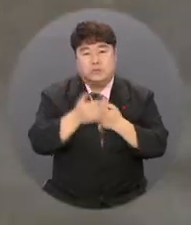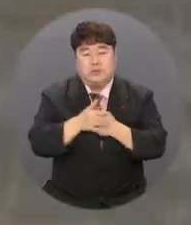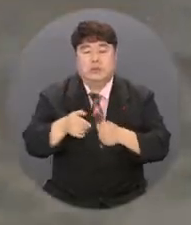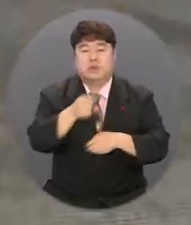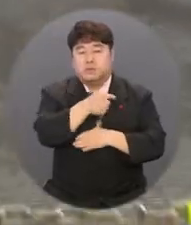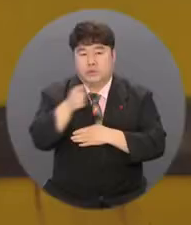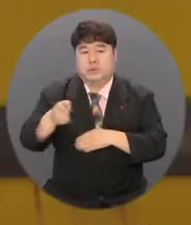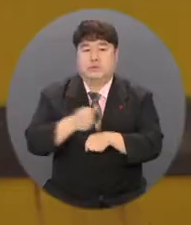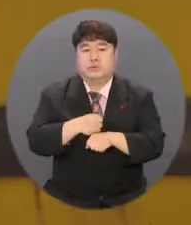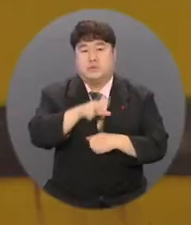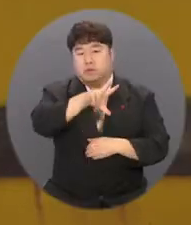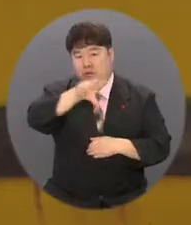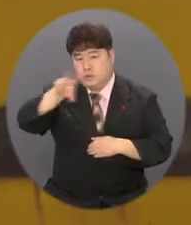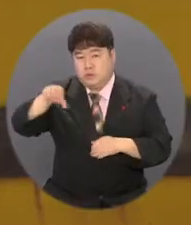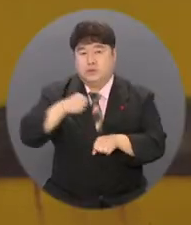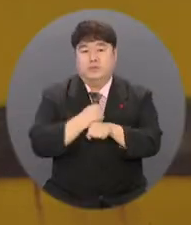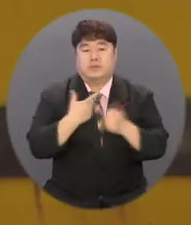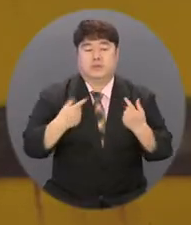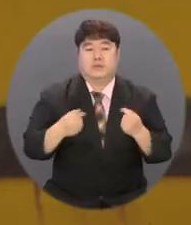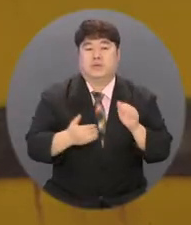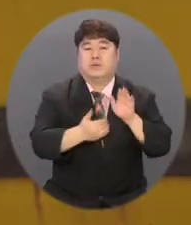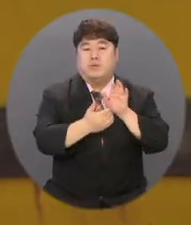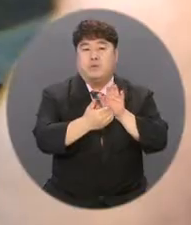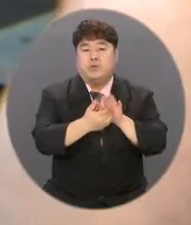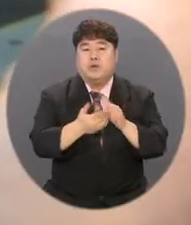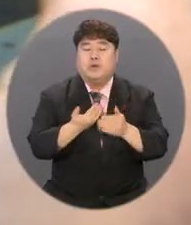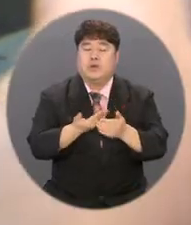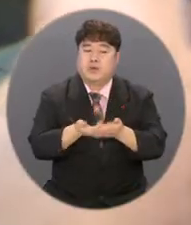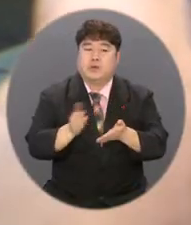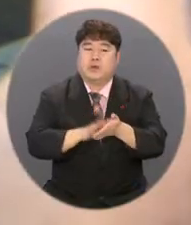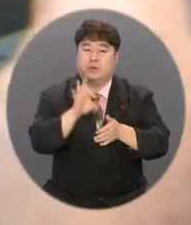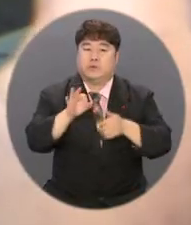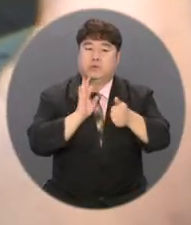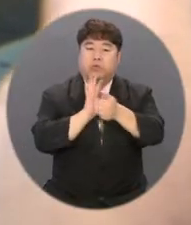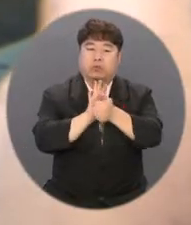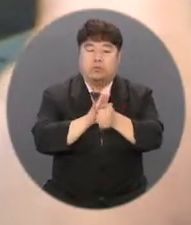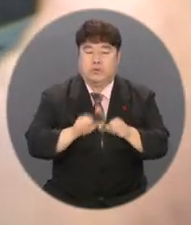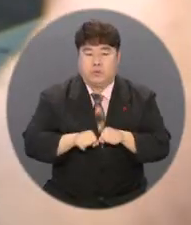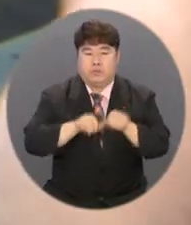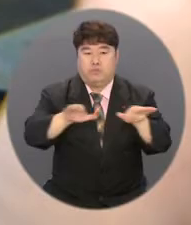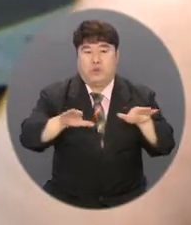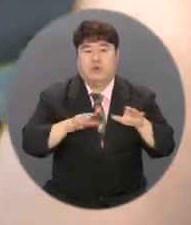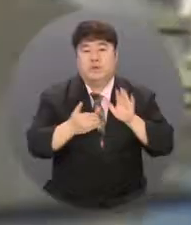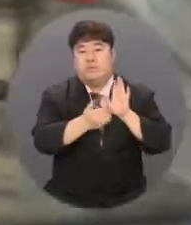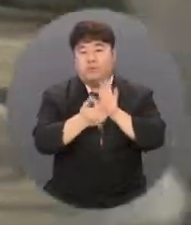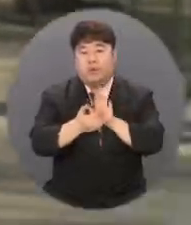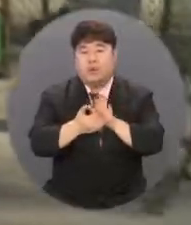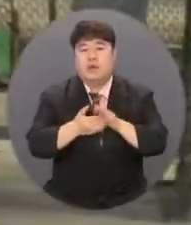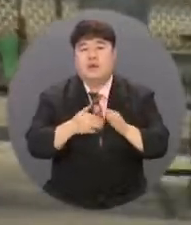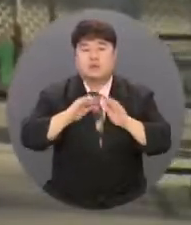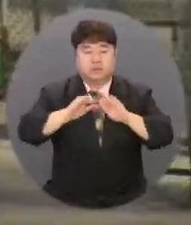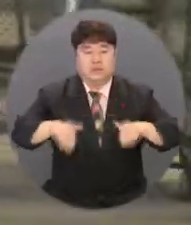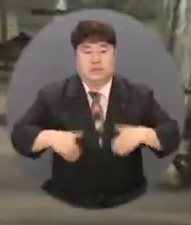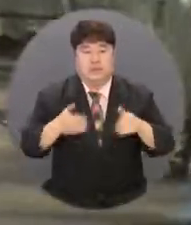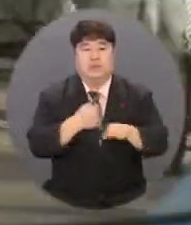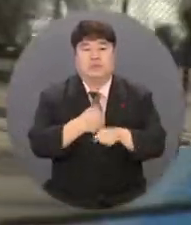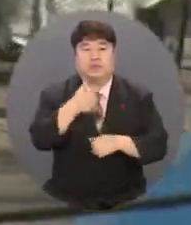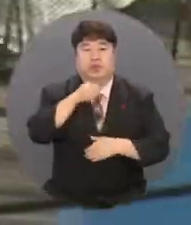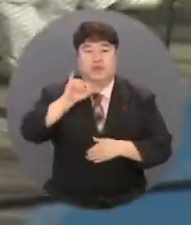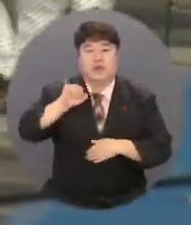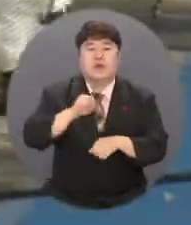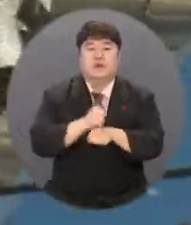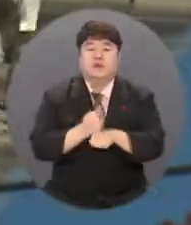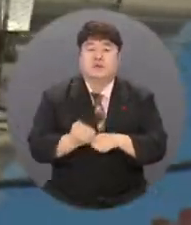소독시설, CCTV와 같은 방역시설 개선 비용을 지원하는 등 확산 차단에 나선 전라남도. AI가 세